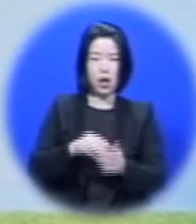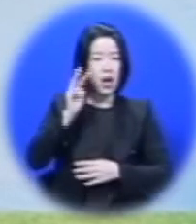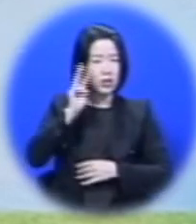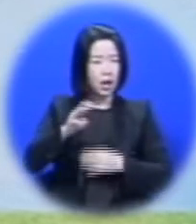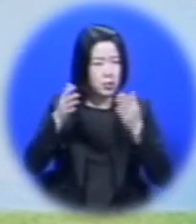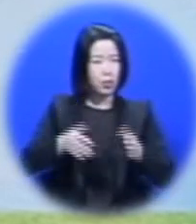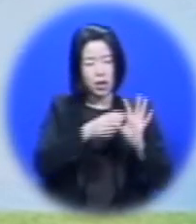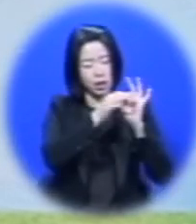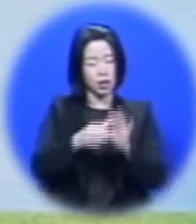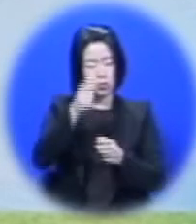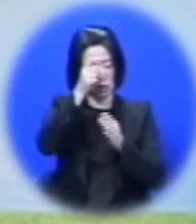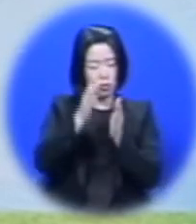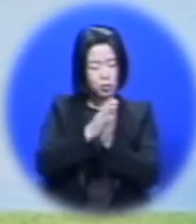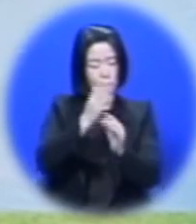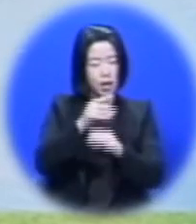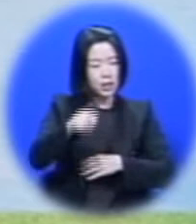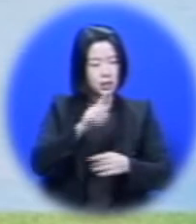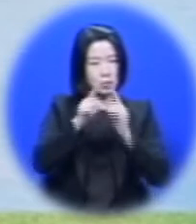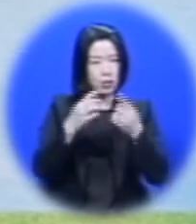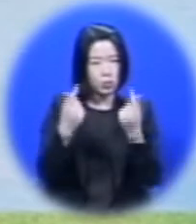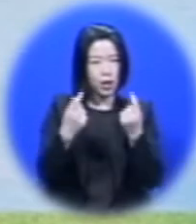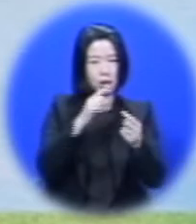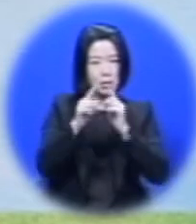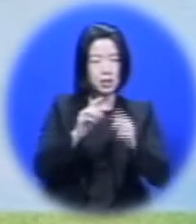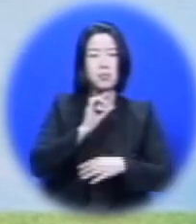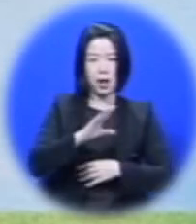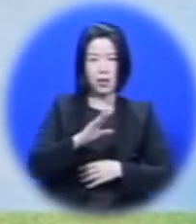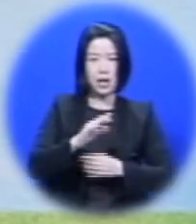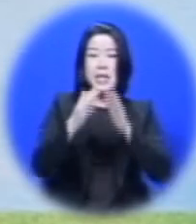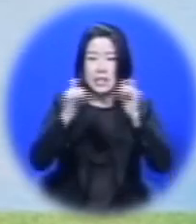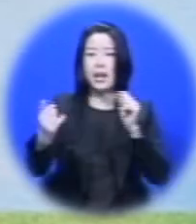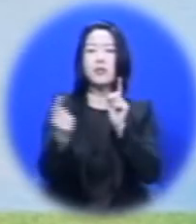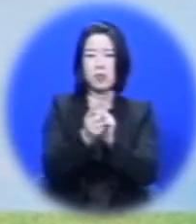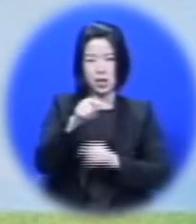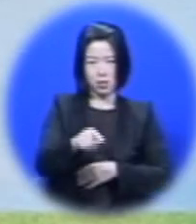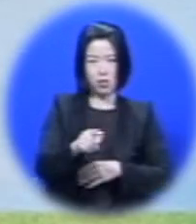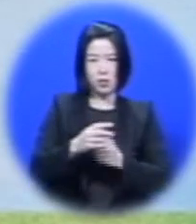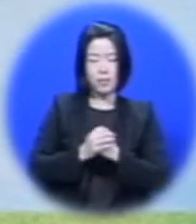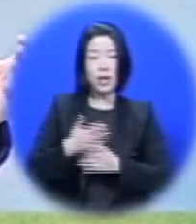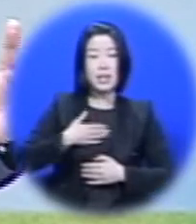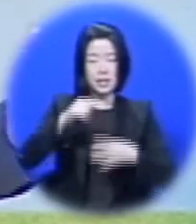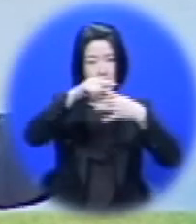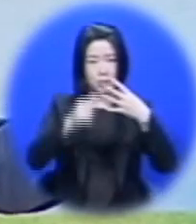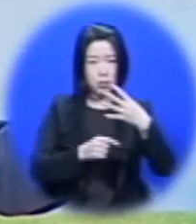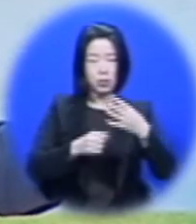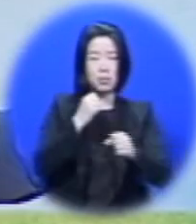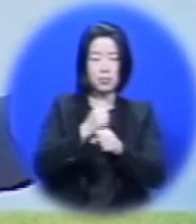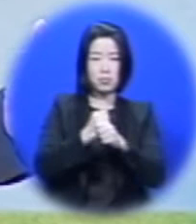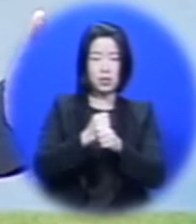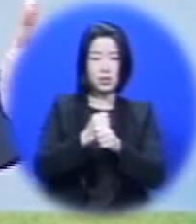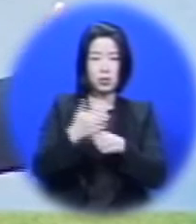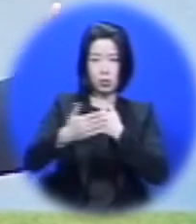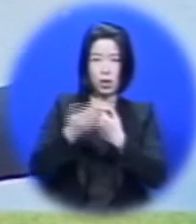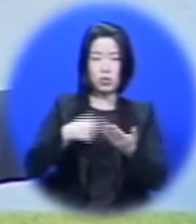계속 기도만 하면 그 기도만, 그 말씀만 주시는 겁니다. 사람을 만나는 것이라. 제 일정을 도와주려고